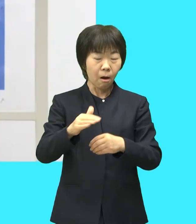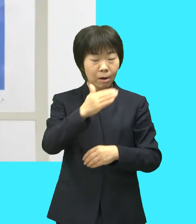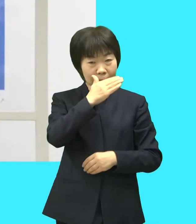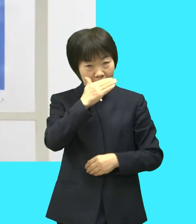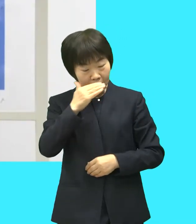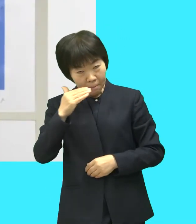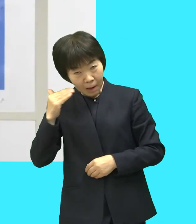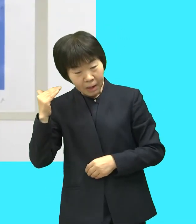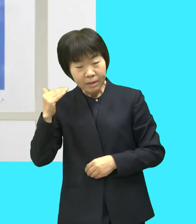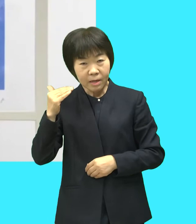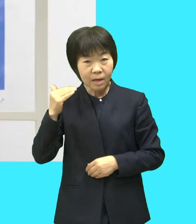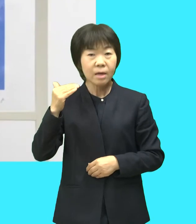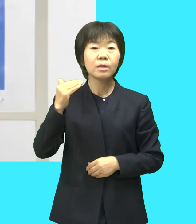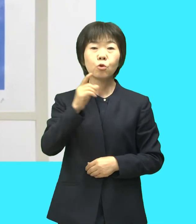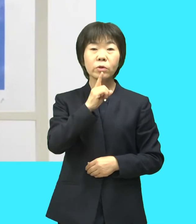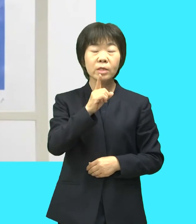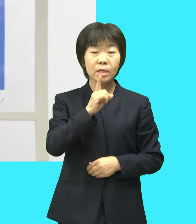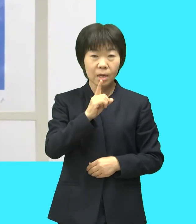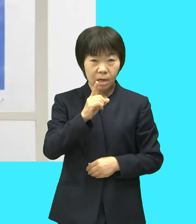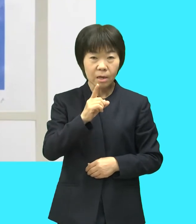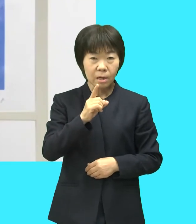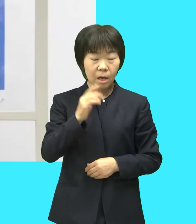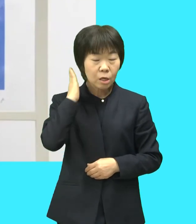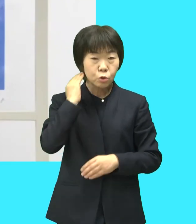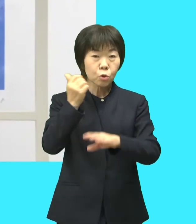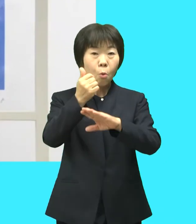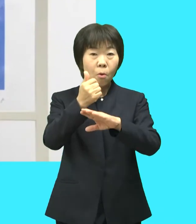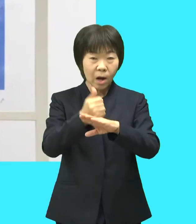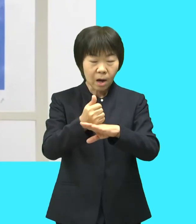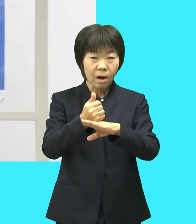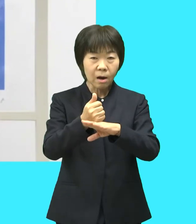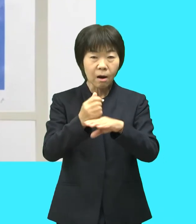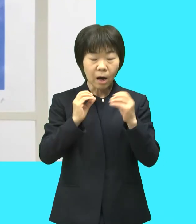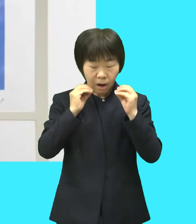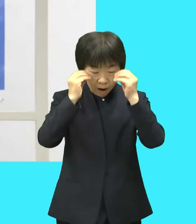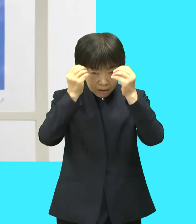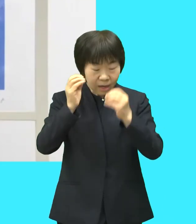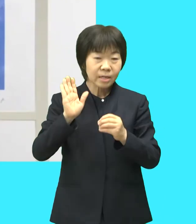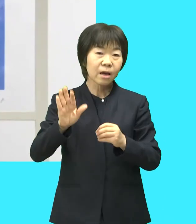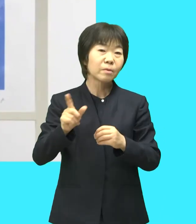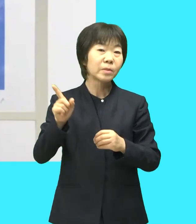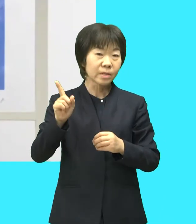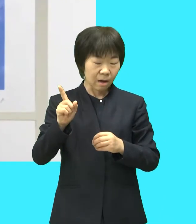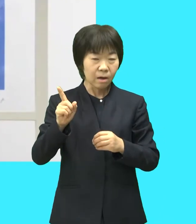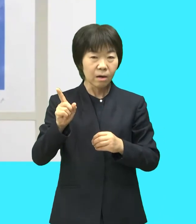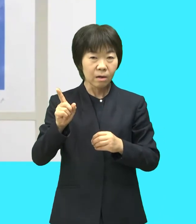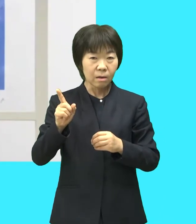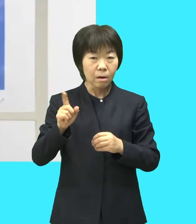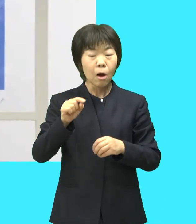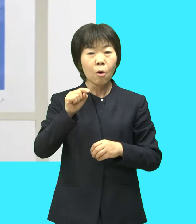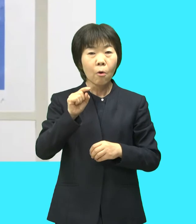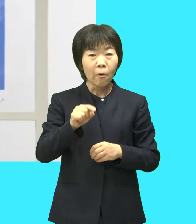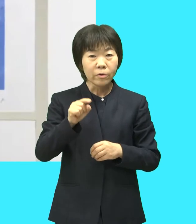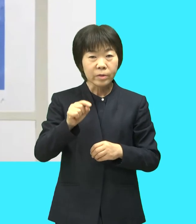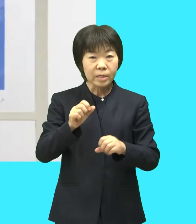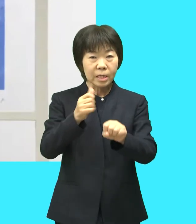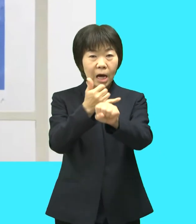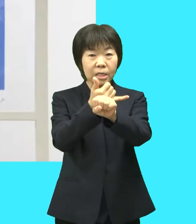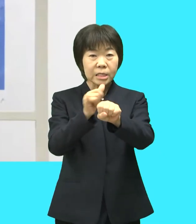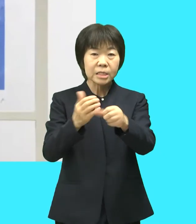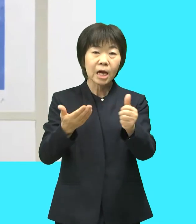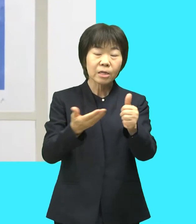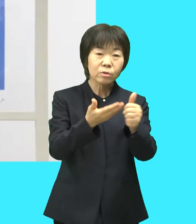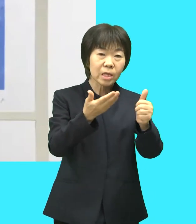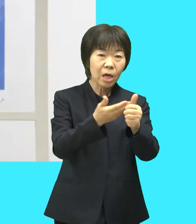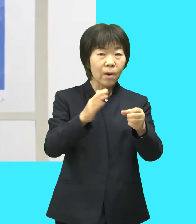な、すごいねと言って総理が非常に感激をされていまして、やはりこういった人材育成っていう